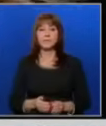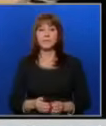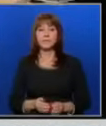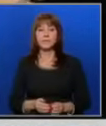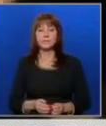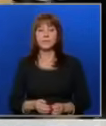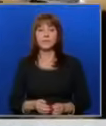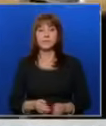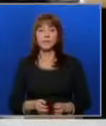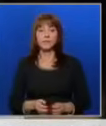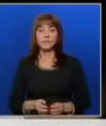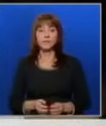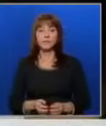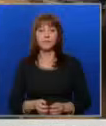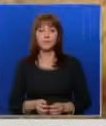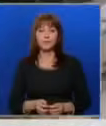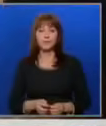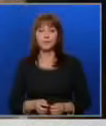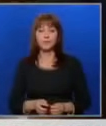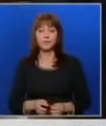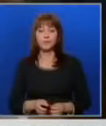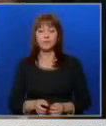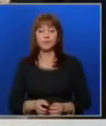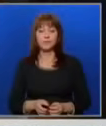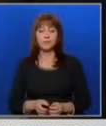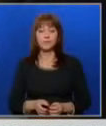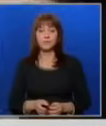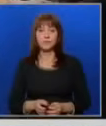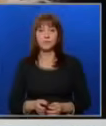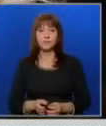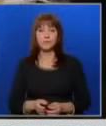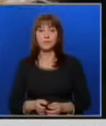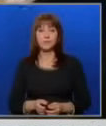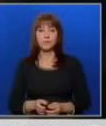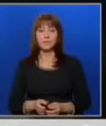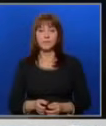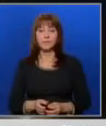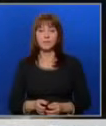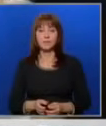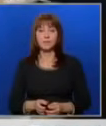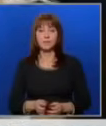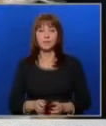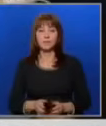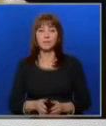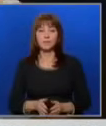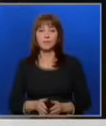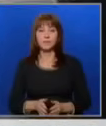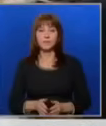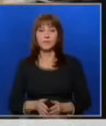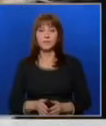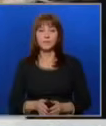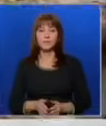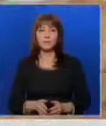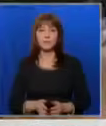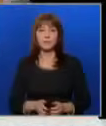е драснато? Това не означава, че е невалидна. Те от хикс са ми казали. Само ако има драснато по бюлетината нещо, тогава е